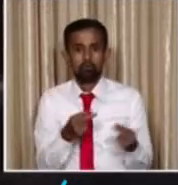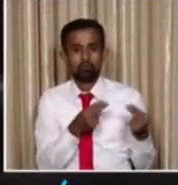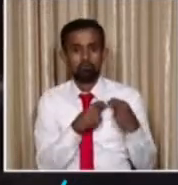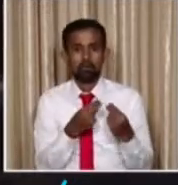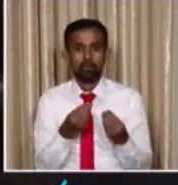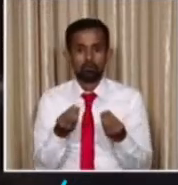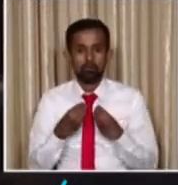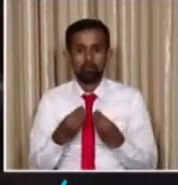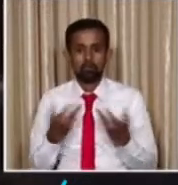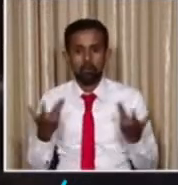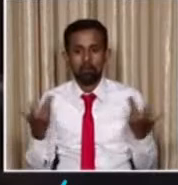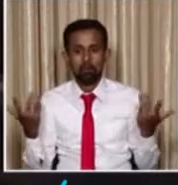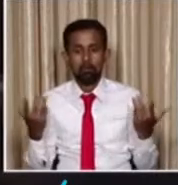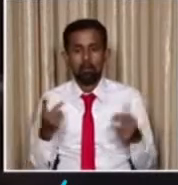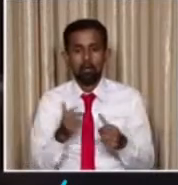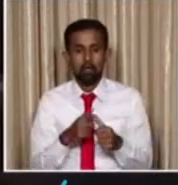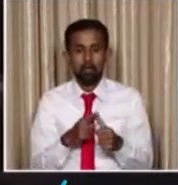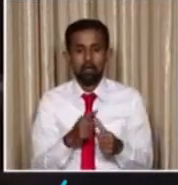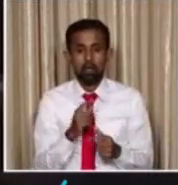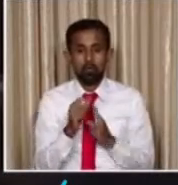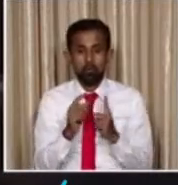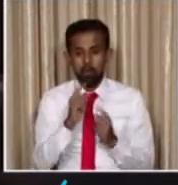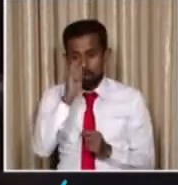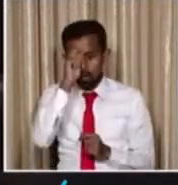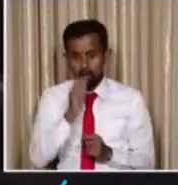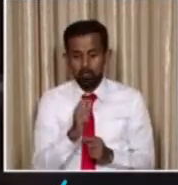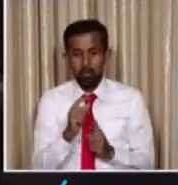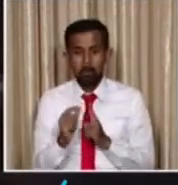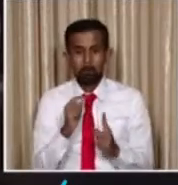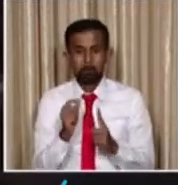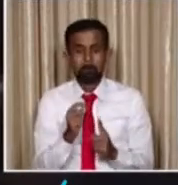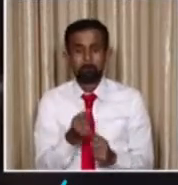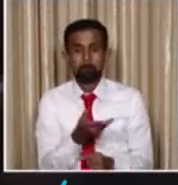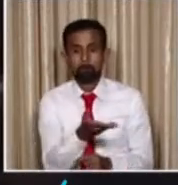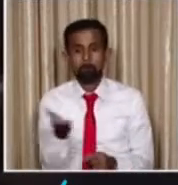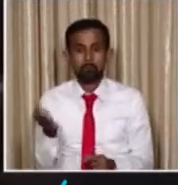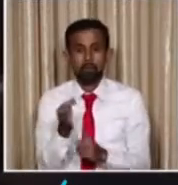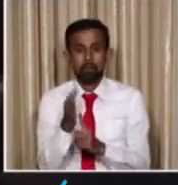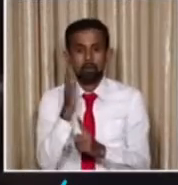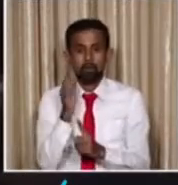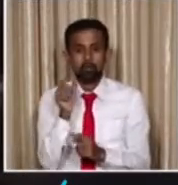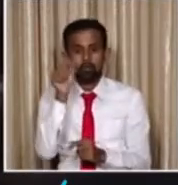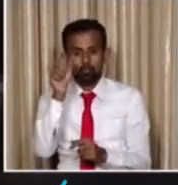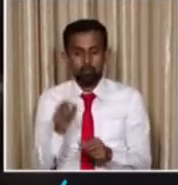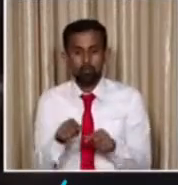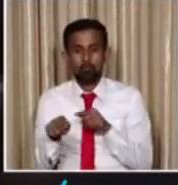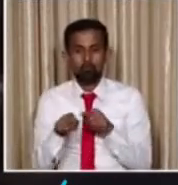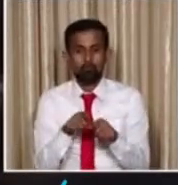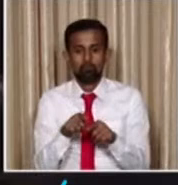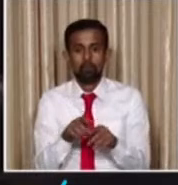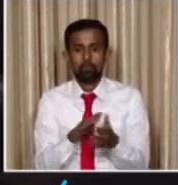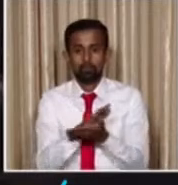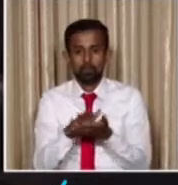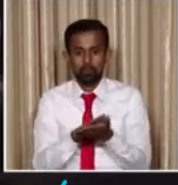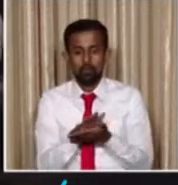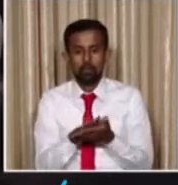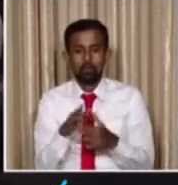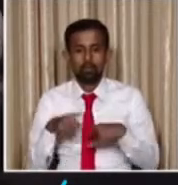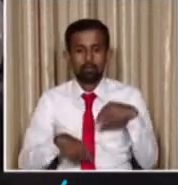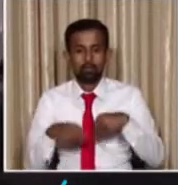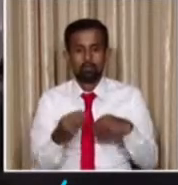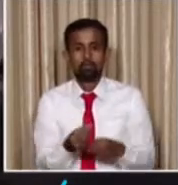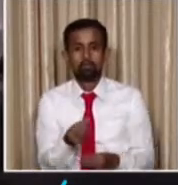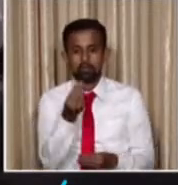බාර ගත්තේ නැහැ කියලා අනුර දිසානායක මන්ත්‍රීවරයා මේ පාර්ලිමේන්තුවේ ජනාධිපති අපේක්ෂකෙක් විදිහට ඉතා පැහැදිලිවම ඡන්ද